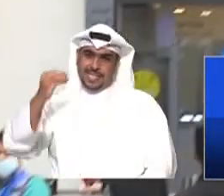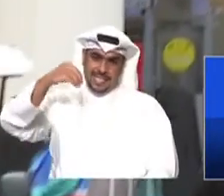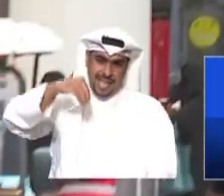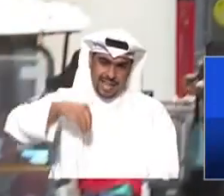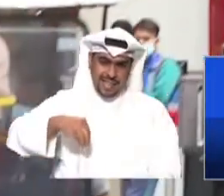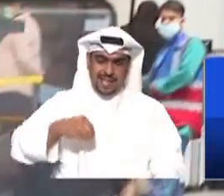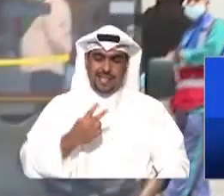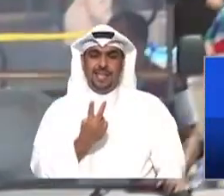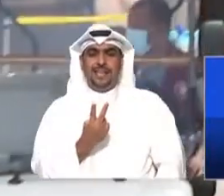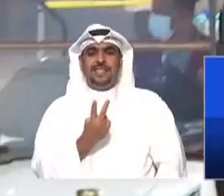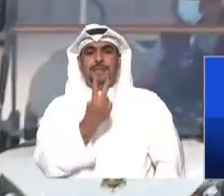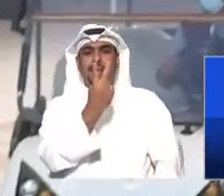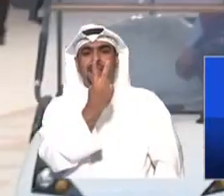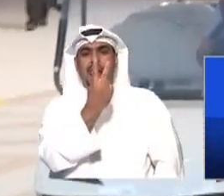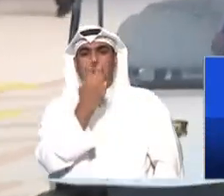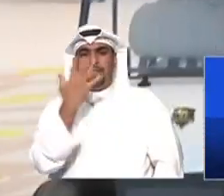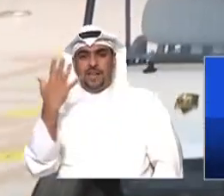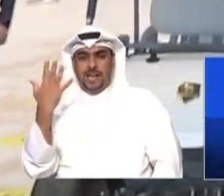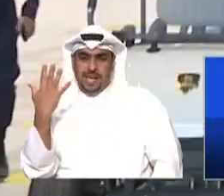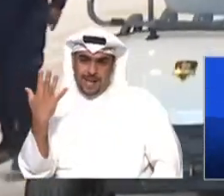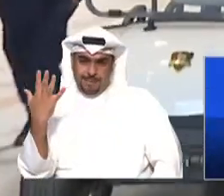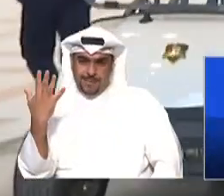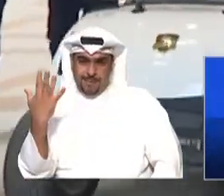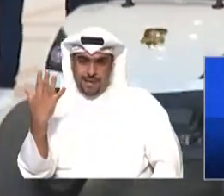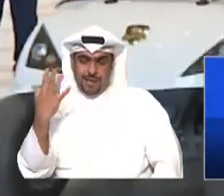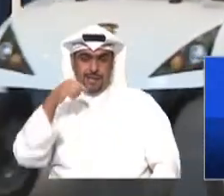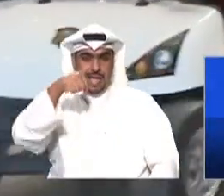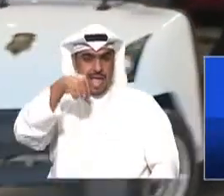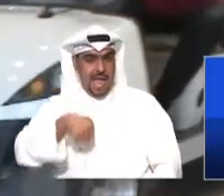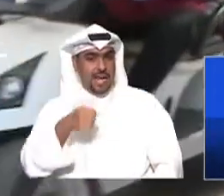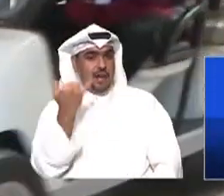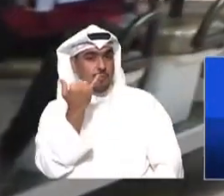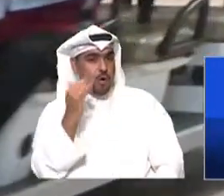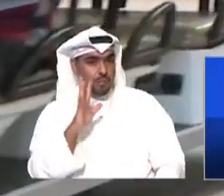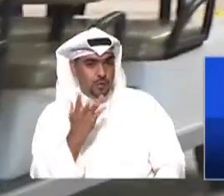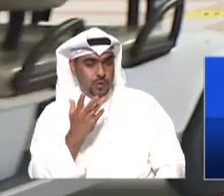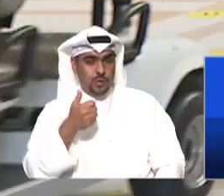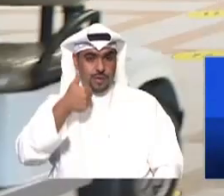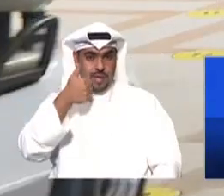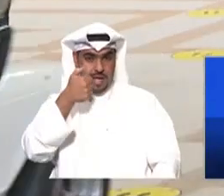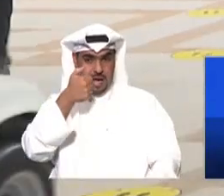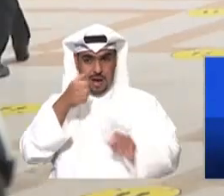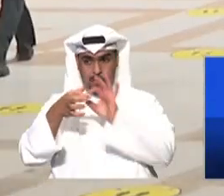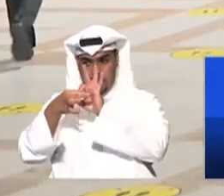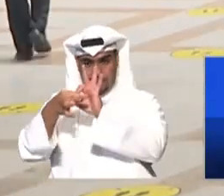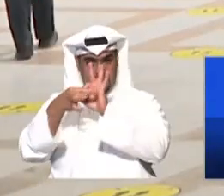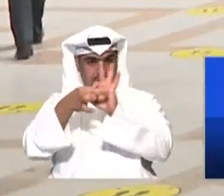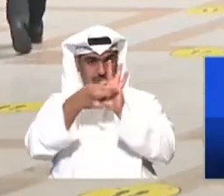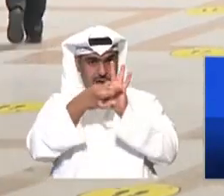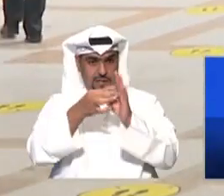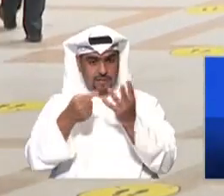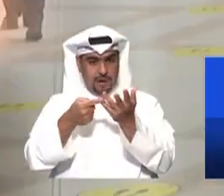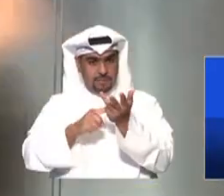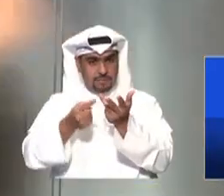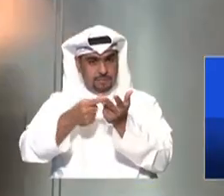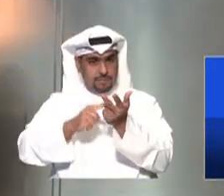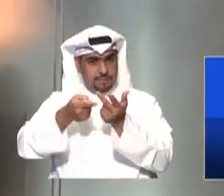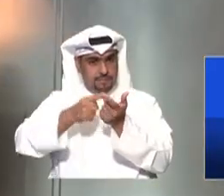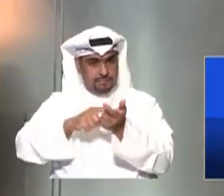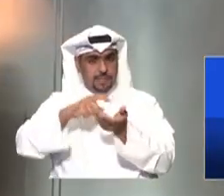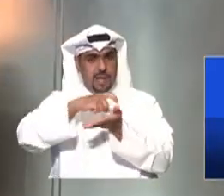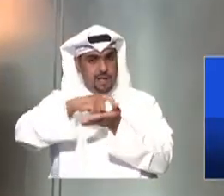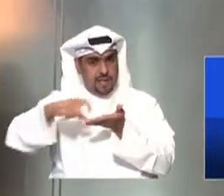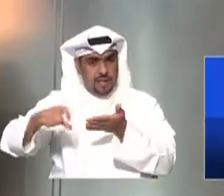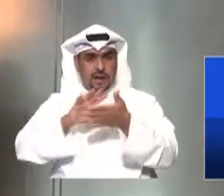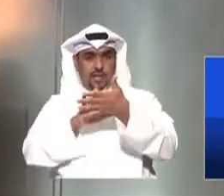للطيران المدني تسير حسب الخطة الموضوعة وقرارات مجلس الوزراء بخصوص حركة الملاحة الجوية. انطلاقا